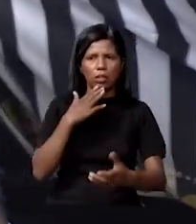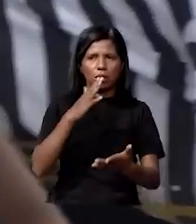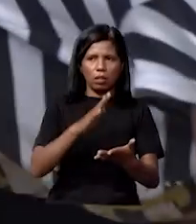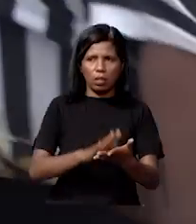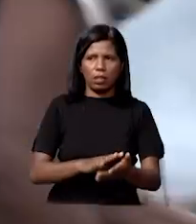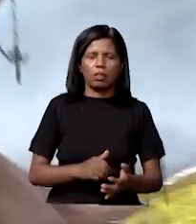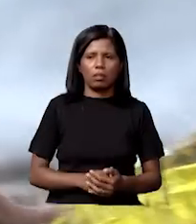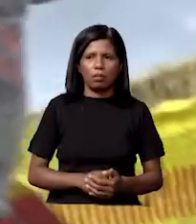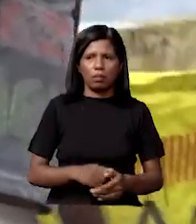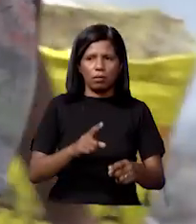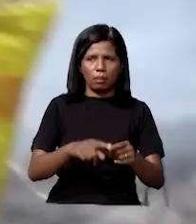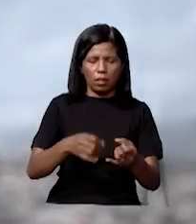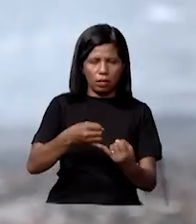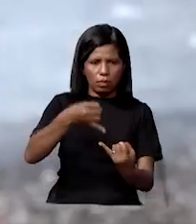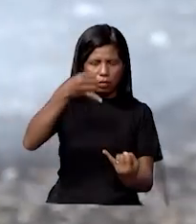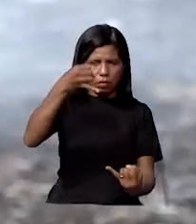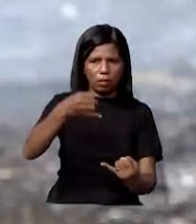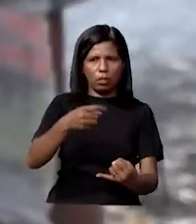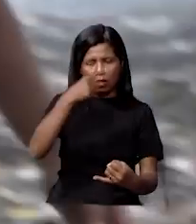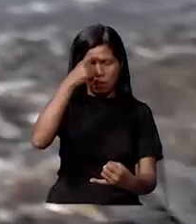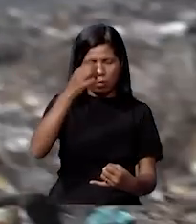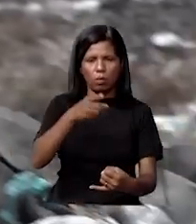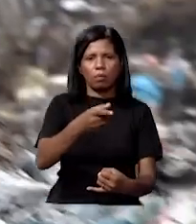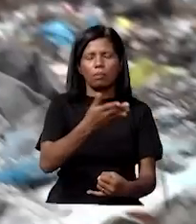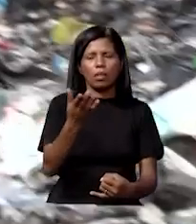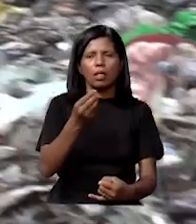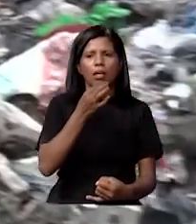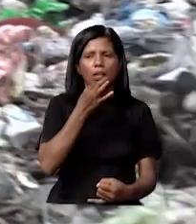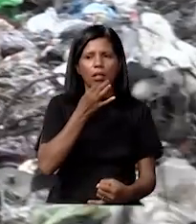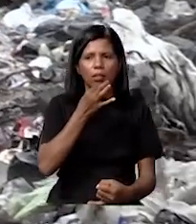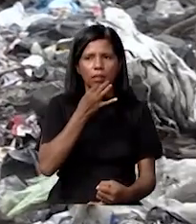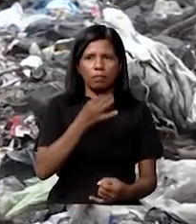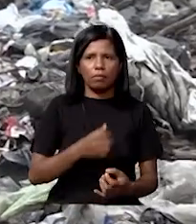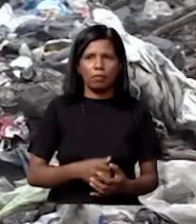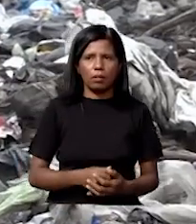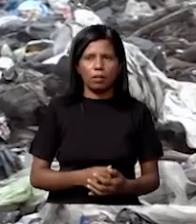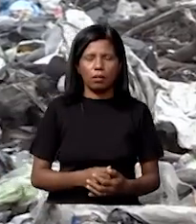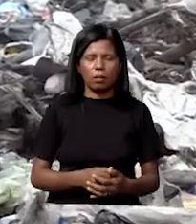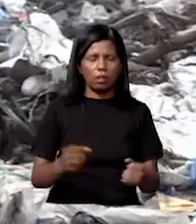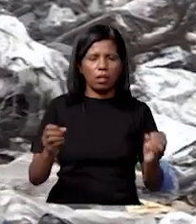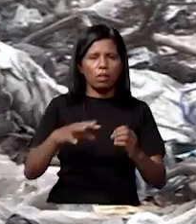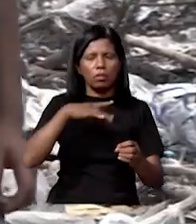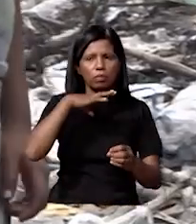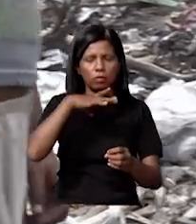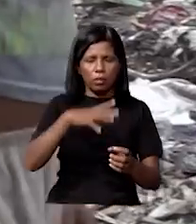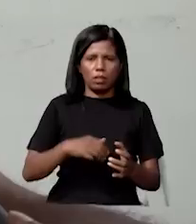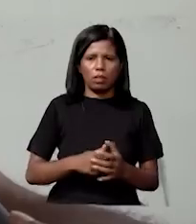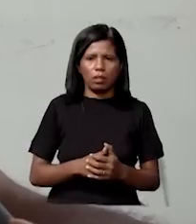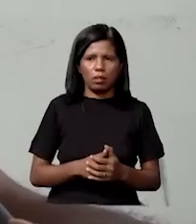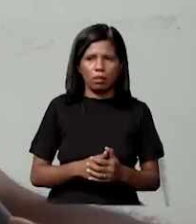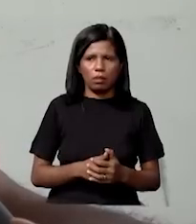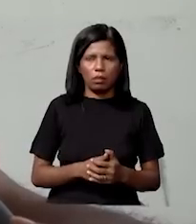not nutrisaun la bambira tamba oba han ayan ben la la yen nutrisaun wis ba hebu